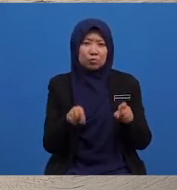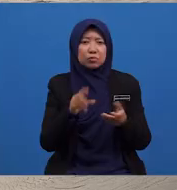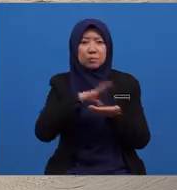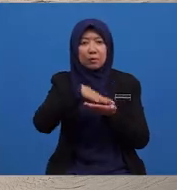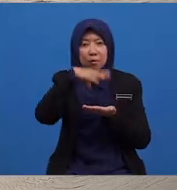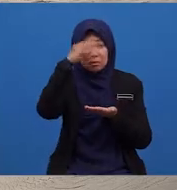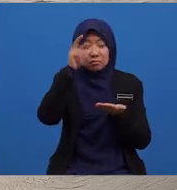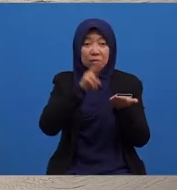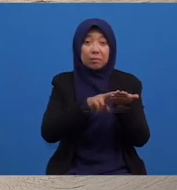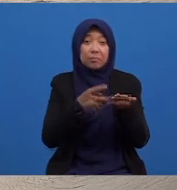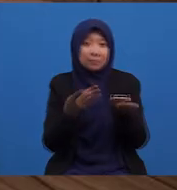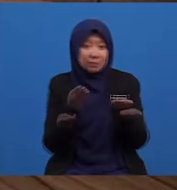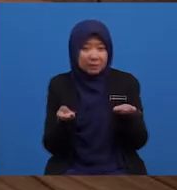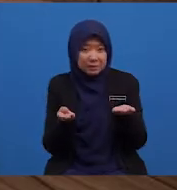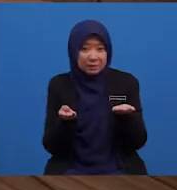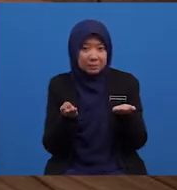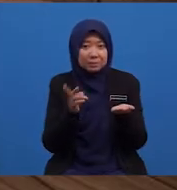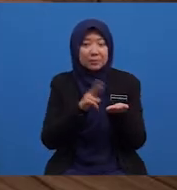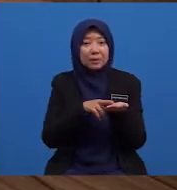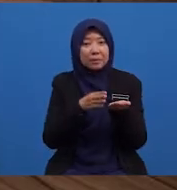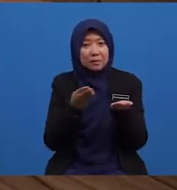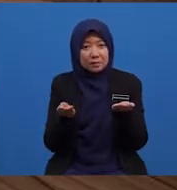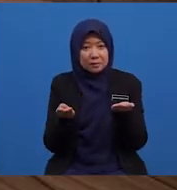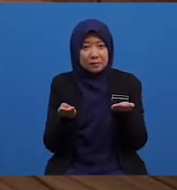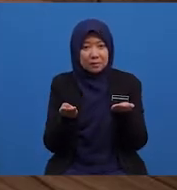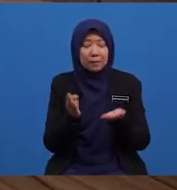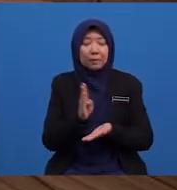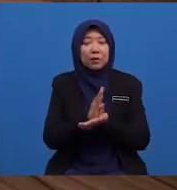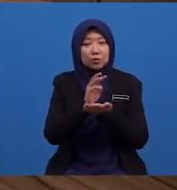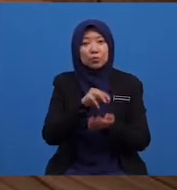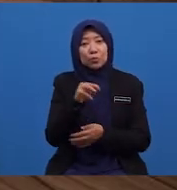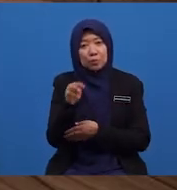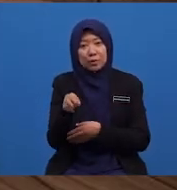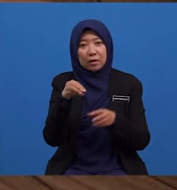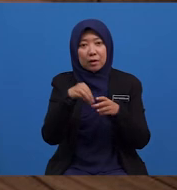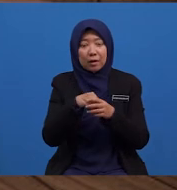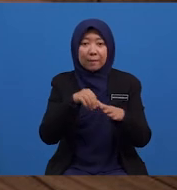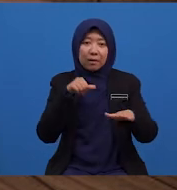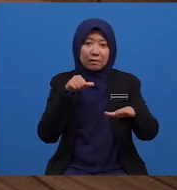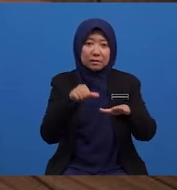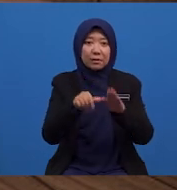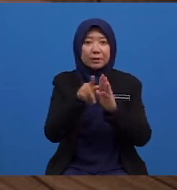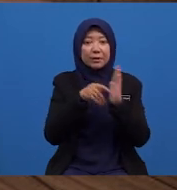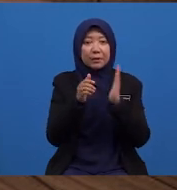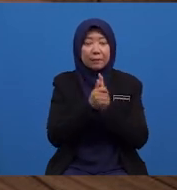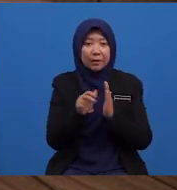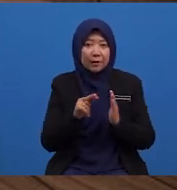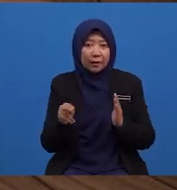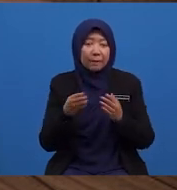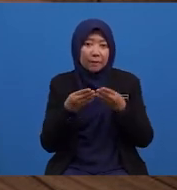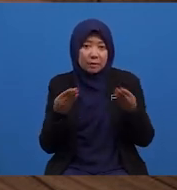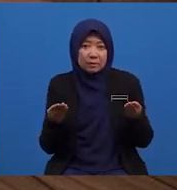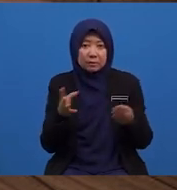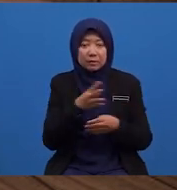mempelajari peribahasa? Peribahasa boleh membantu murid dalam aspek kemahiran bahasa